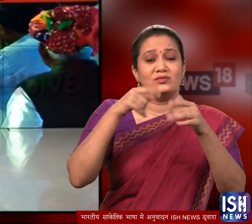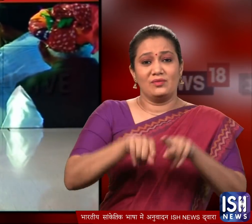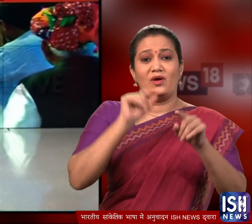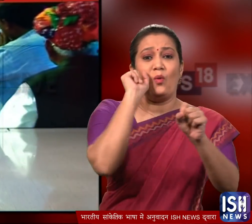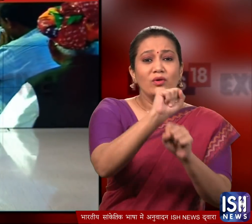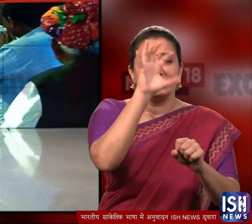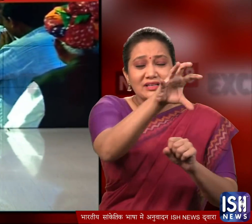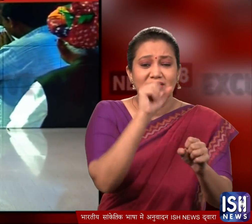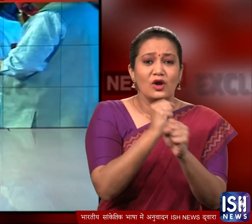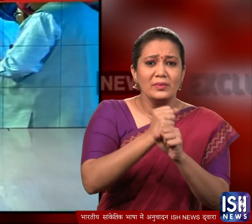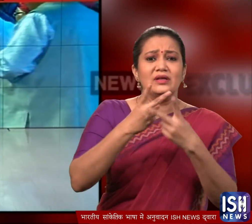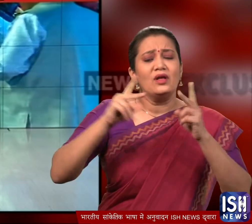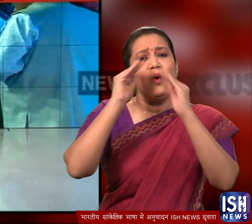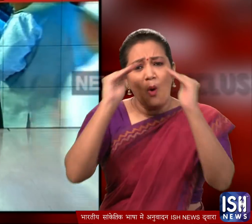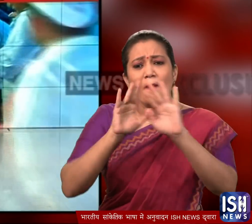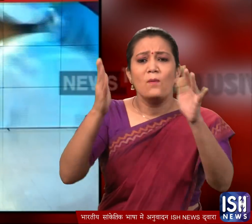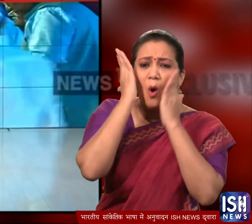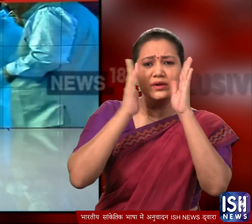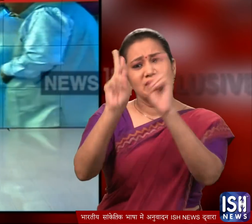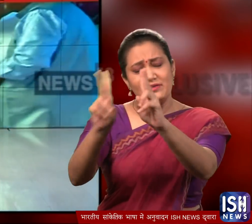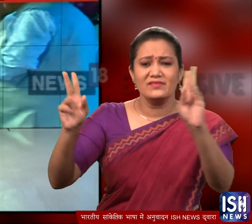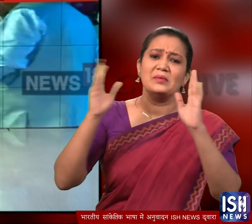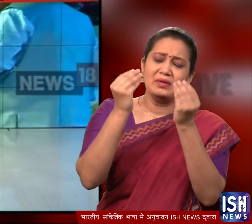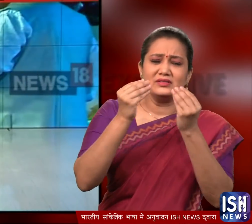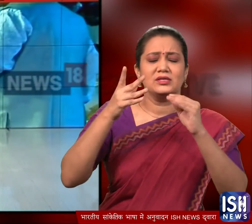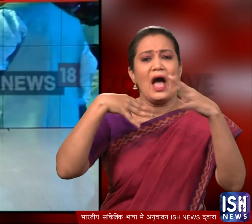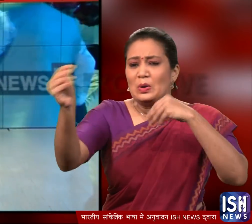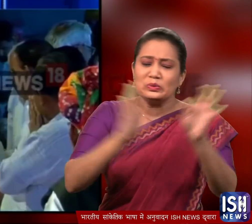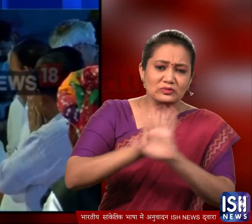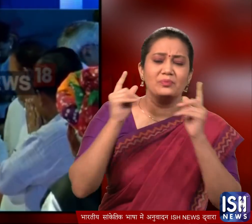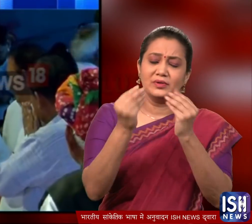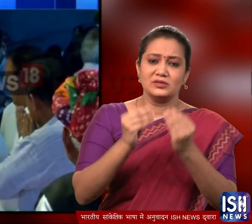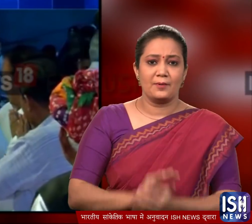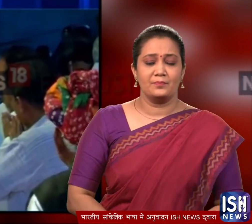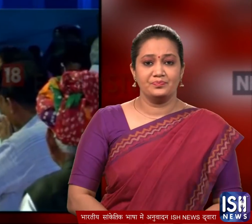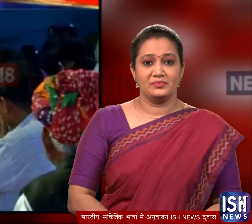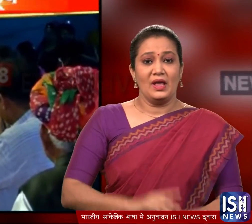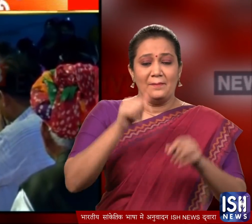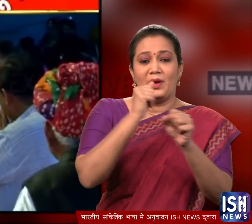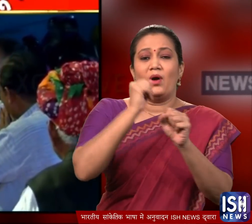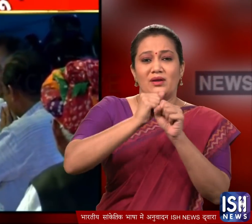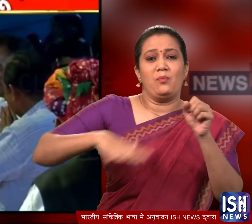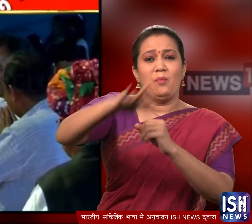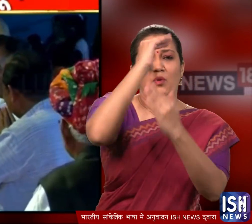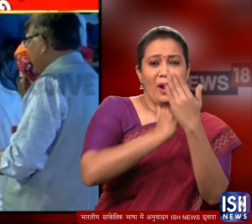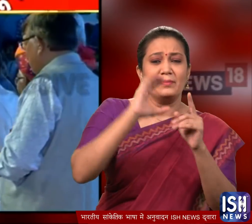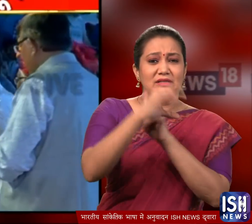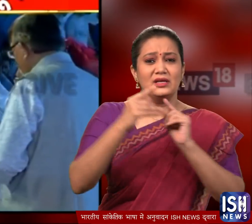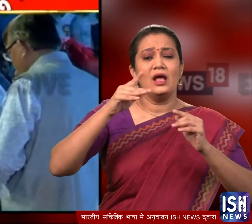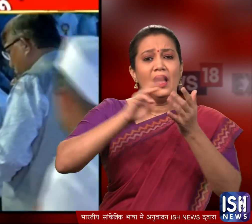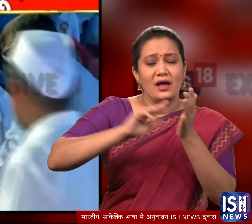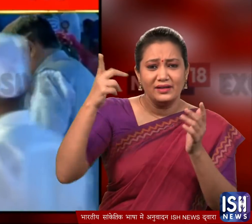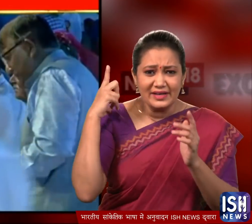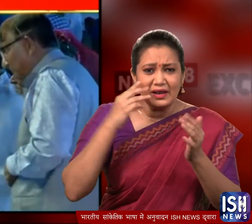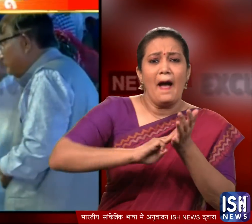सरकार ने लोगों से अपील की है कि वो घर में होली मनाएं और कोरोना से जुड़े निर्देश माने। लेकिन शेखावटी महोत्सव में आए नेताओं और आम